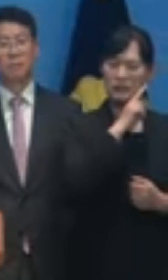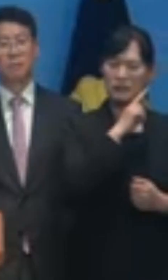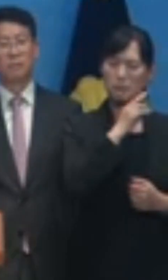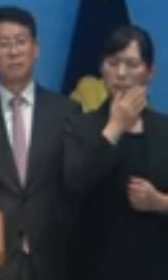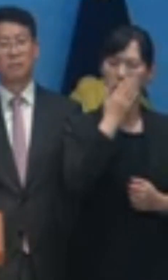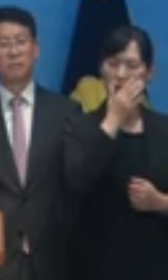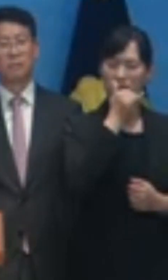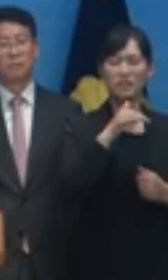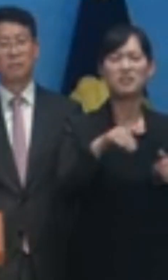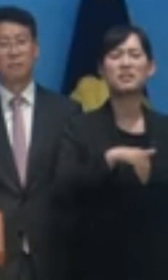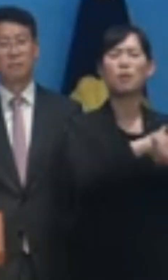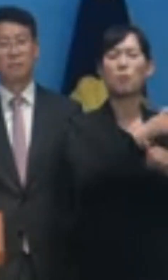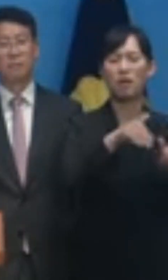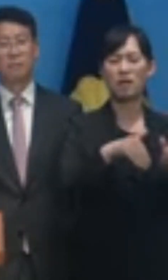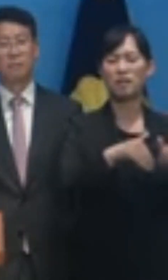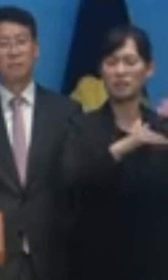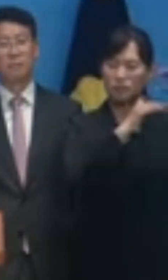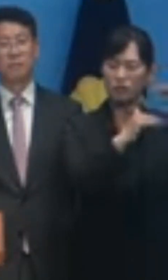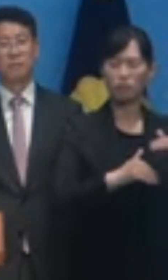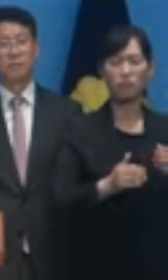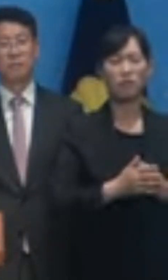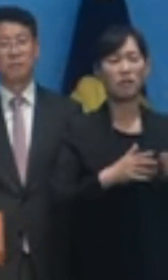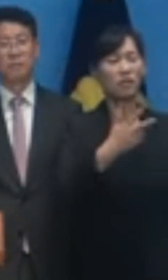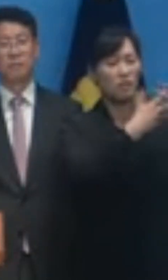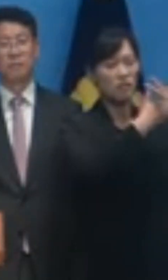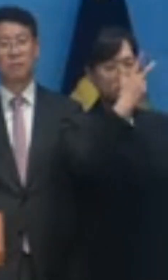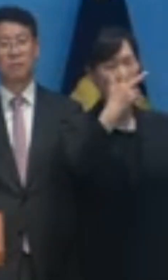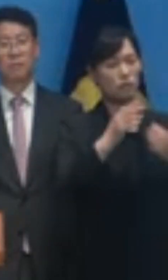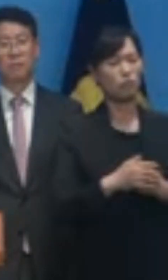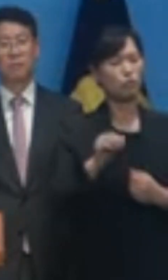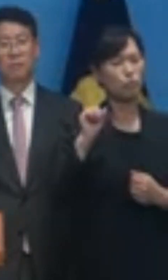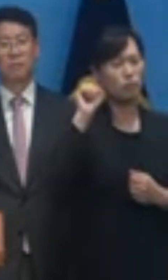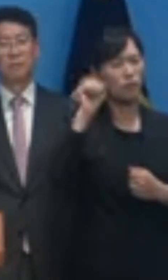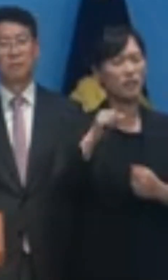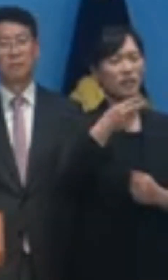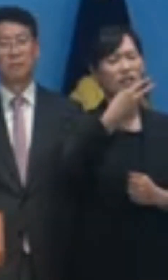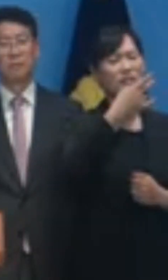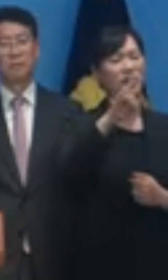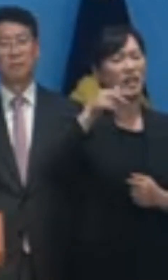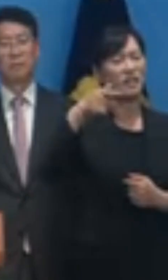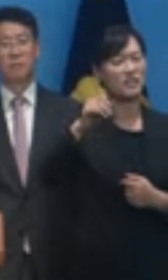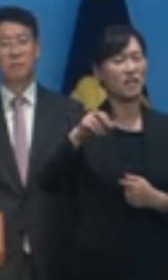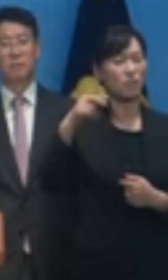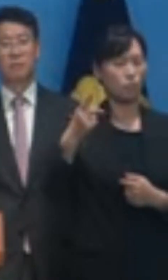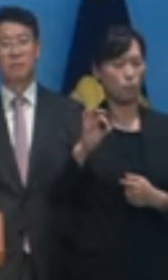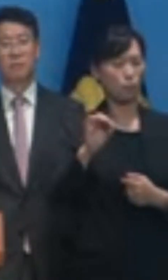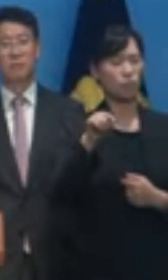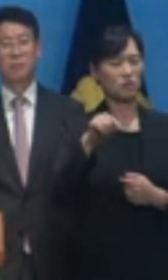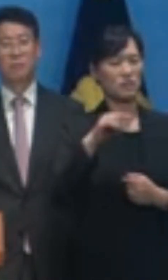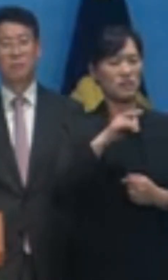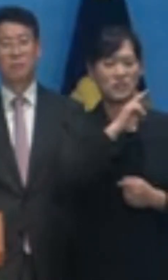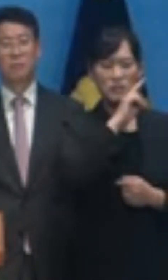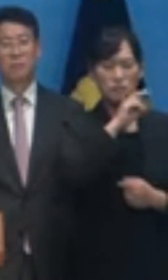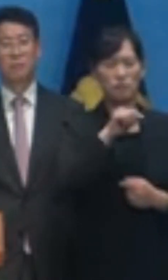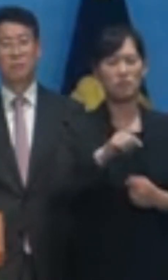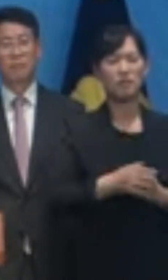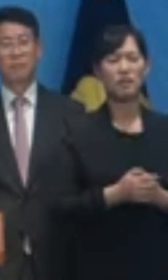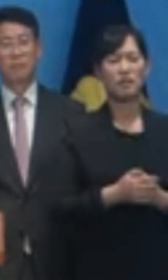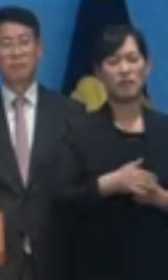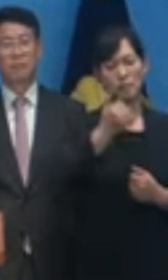만한 정황 증거입니다. 이재명 후보의 대장동 의혹과 그 부도덕성에 대해서 다시